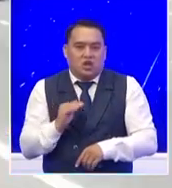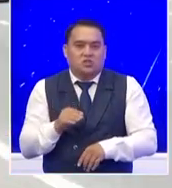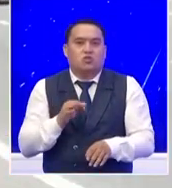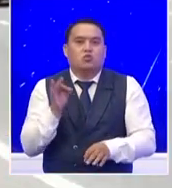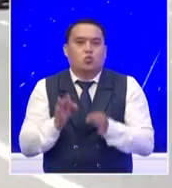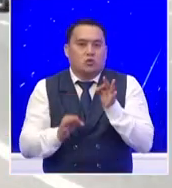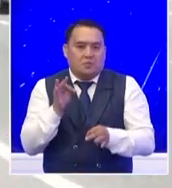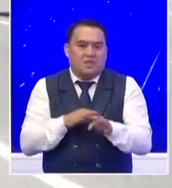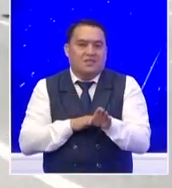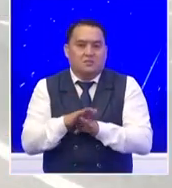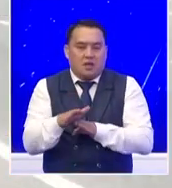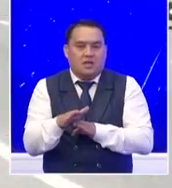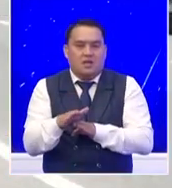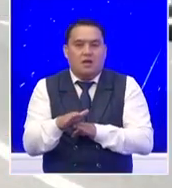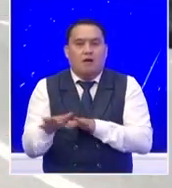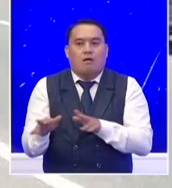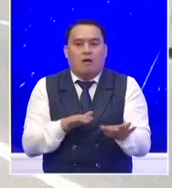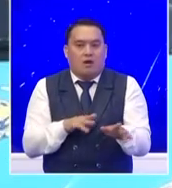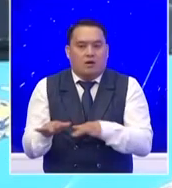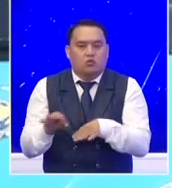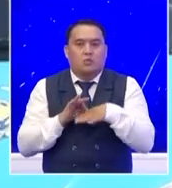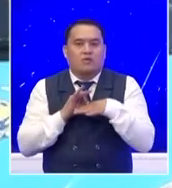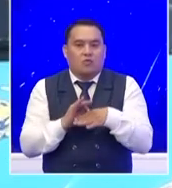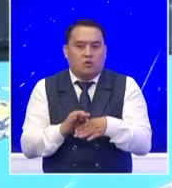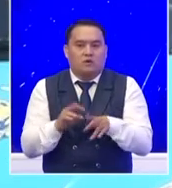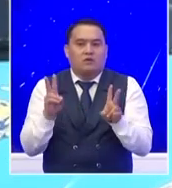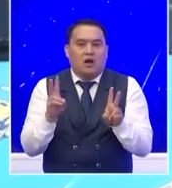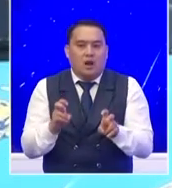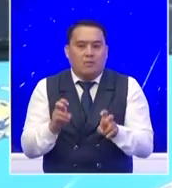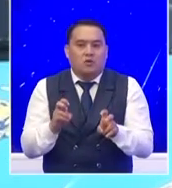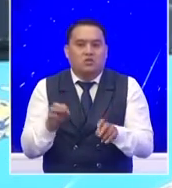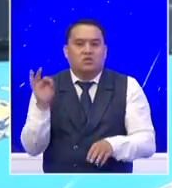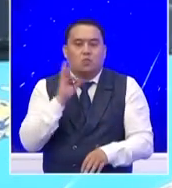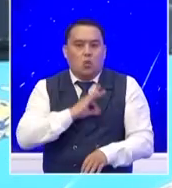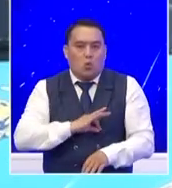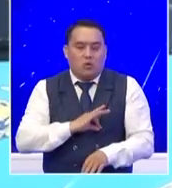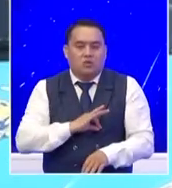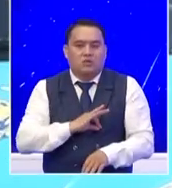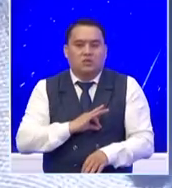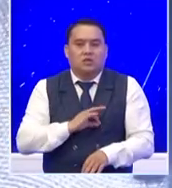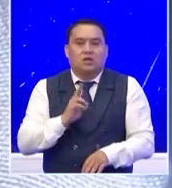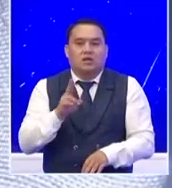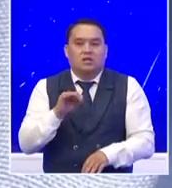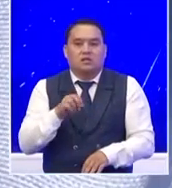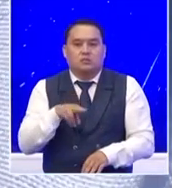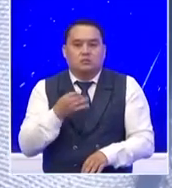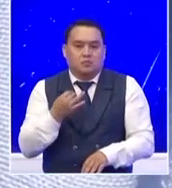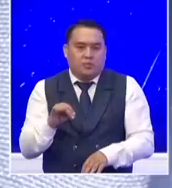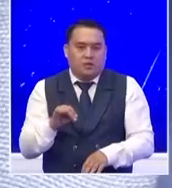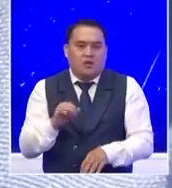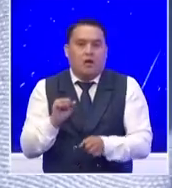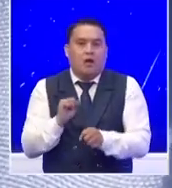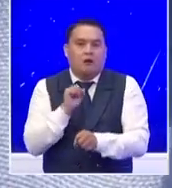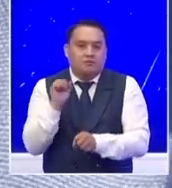исполнителей проводим данную акцию, в рамках которого используются комплексы КРИСПИ. Останавливаются